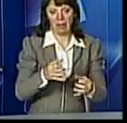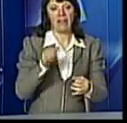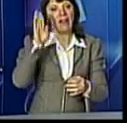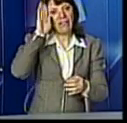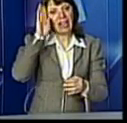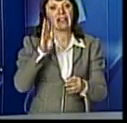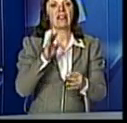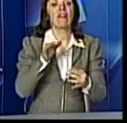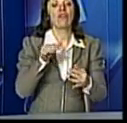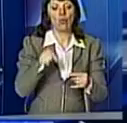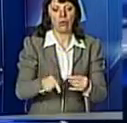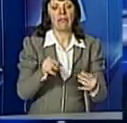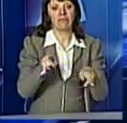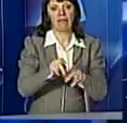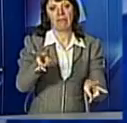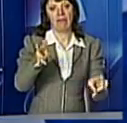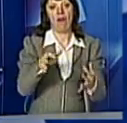нехай спочуває з